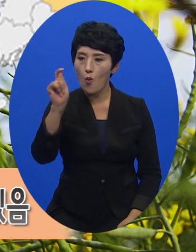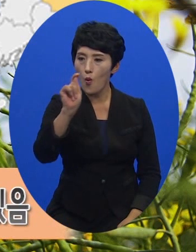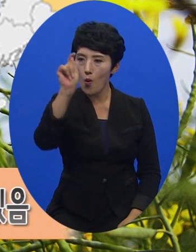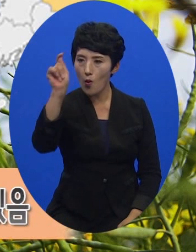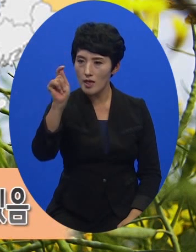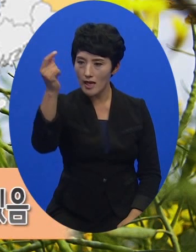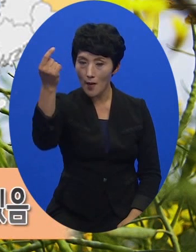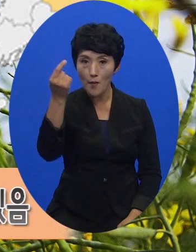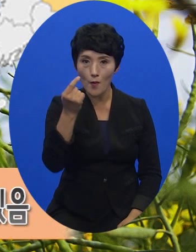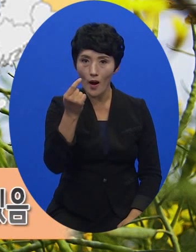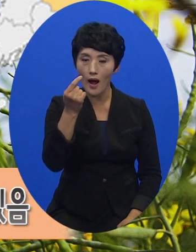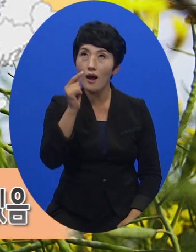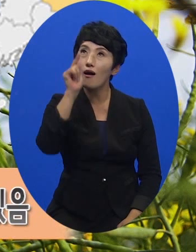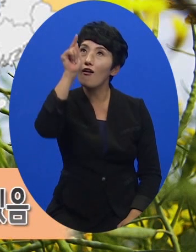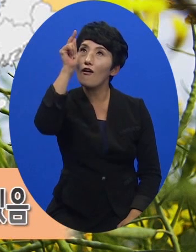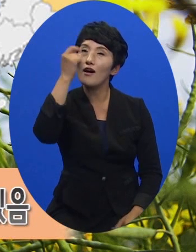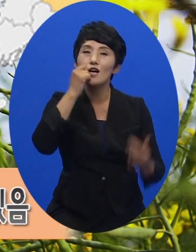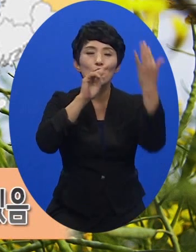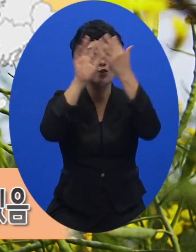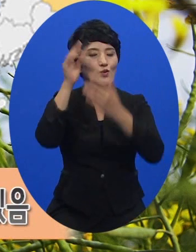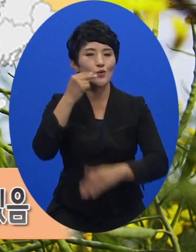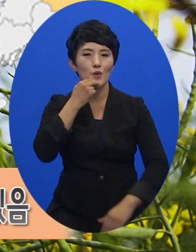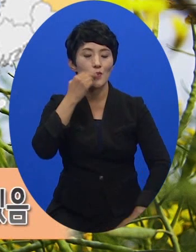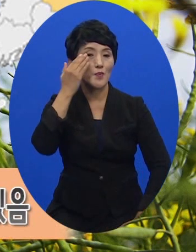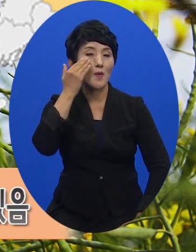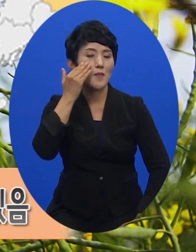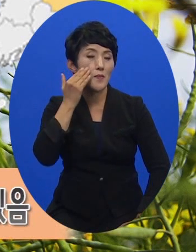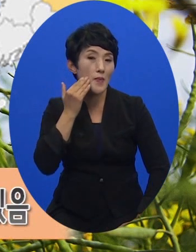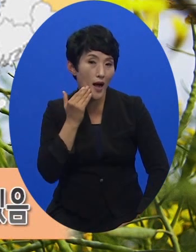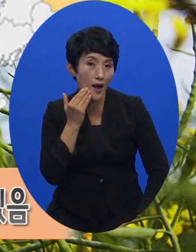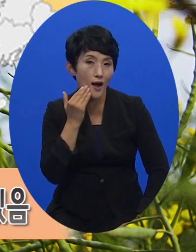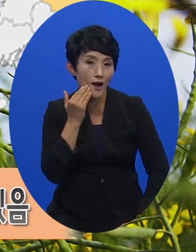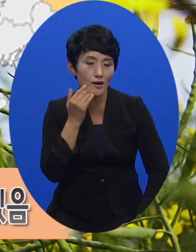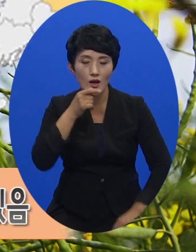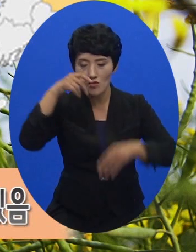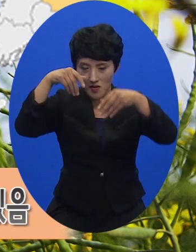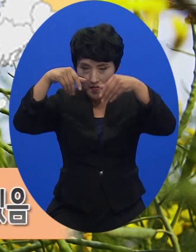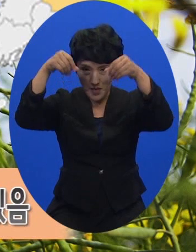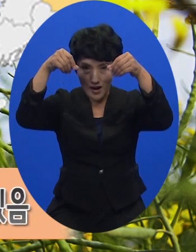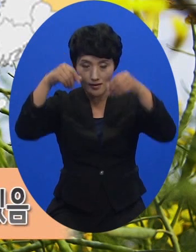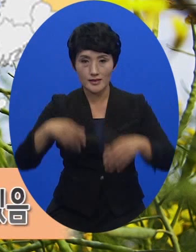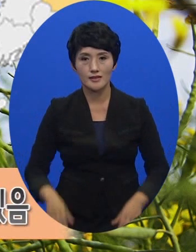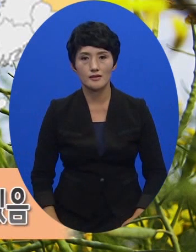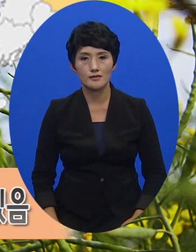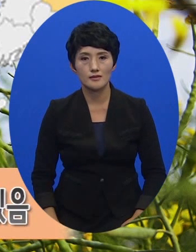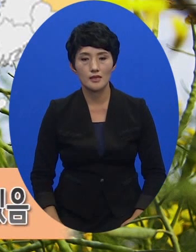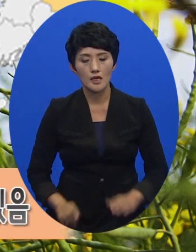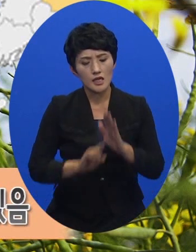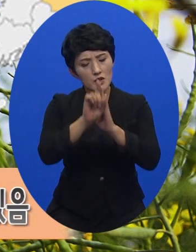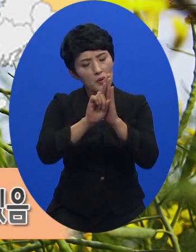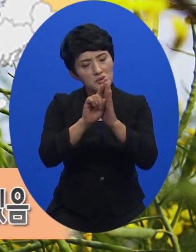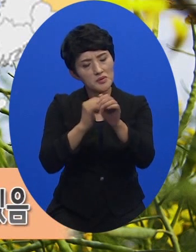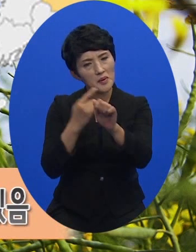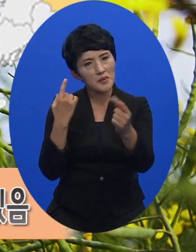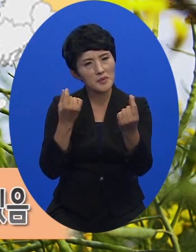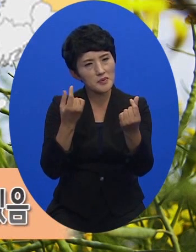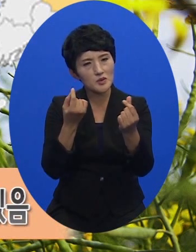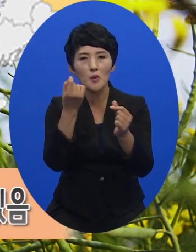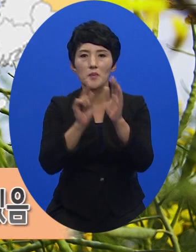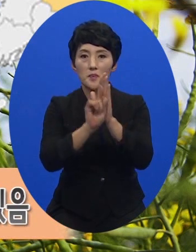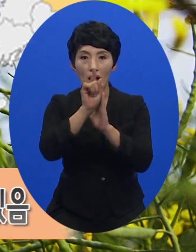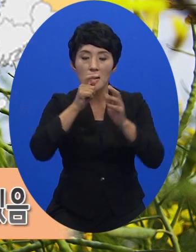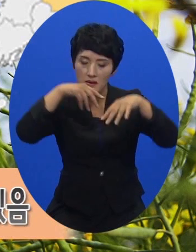영향으로 맑고 건조한 가운데 일교차가 큰 날이 많겠습니다 기온은 평년과 비슷하거나 높게 꼭